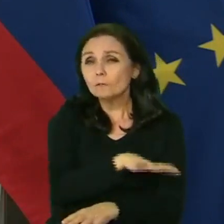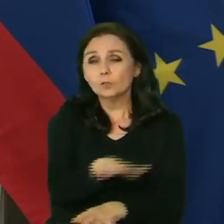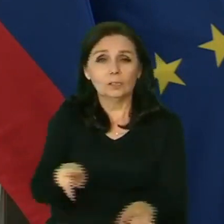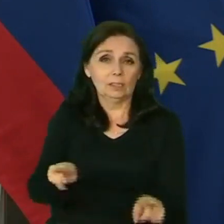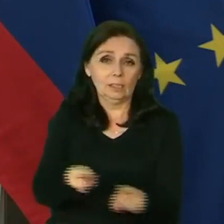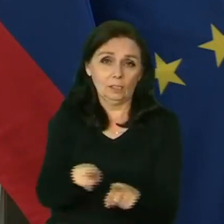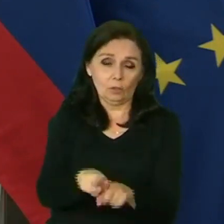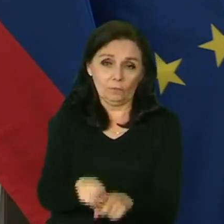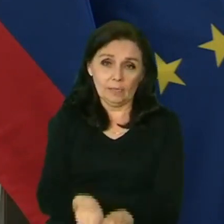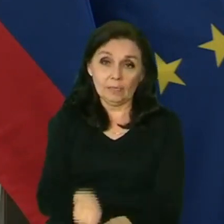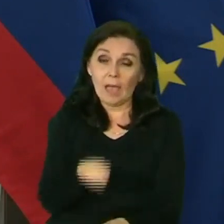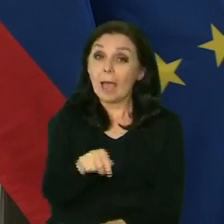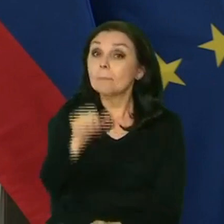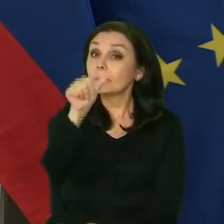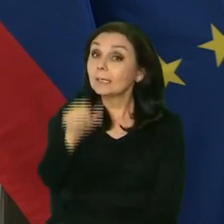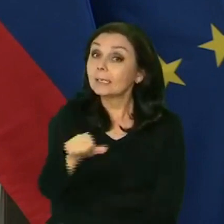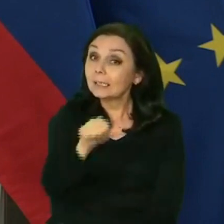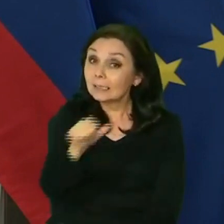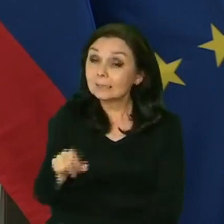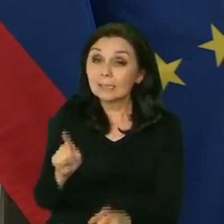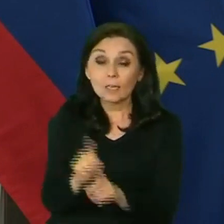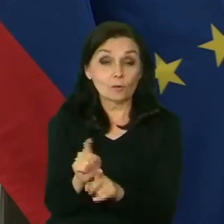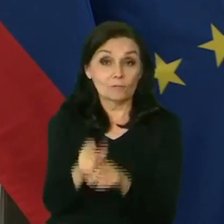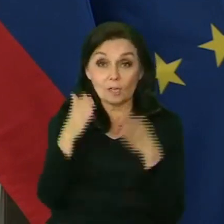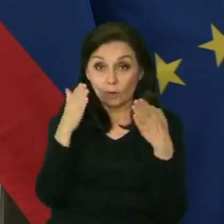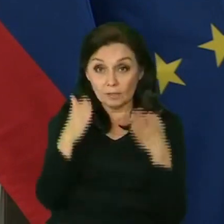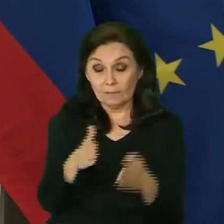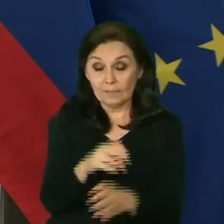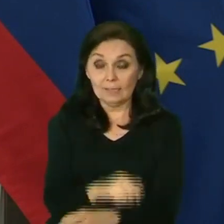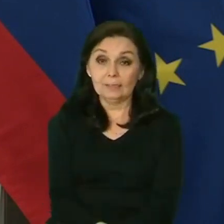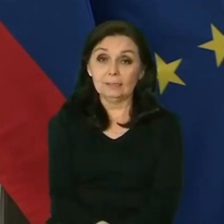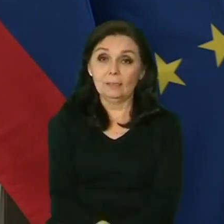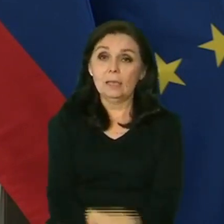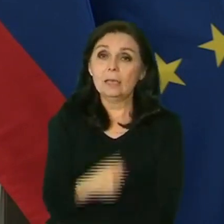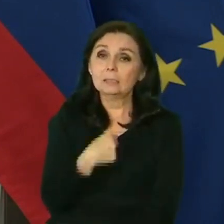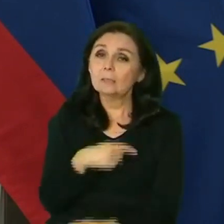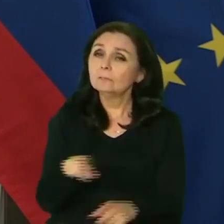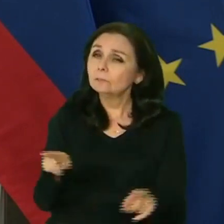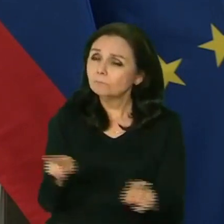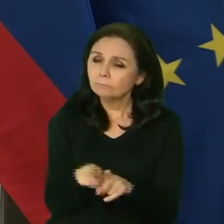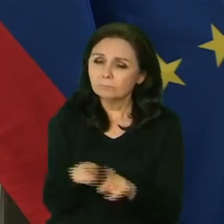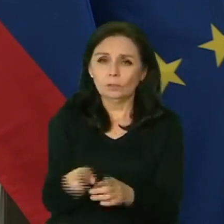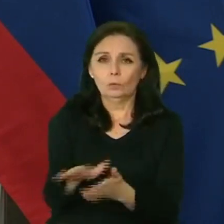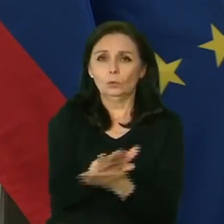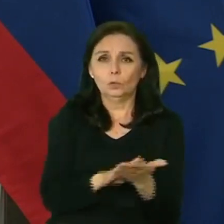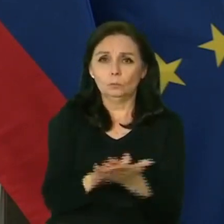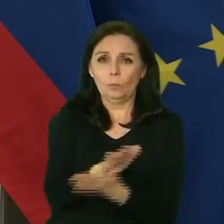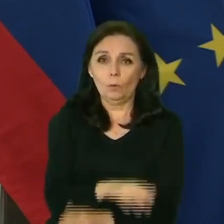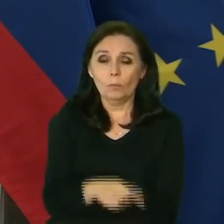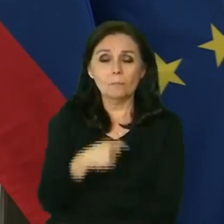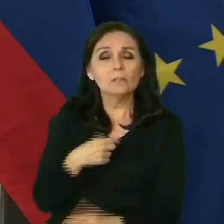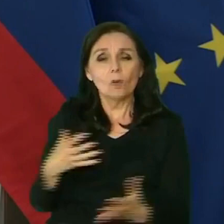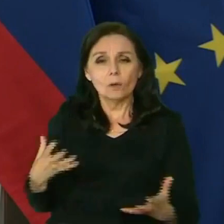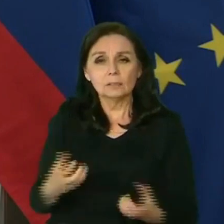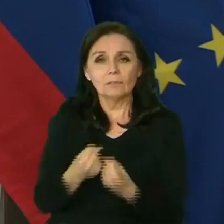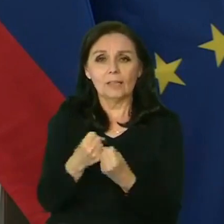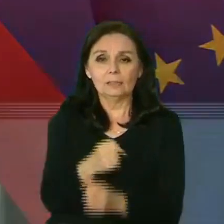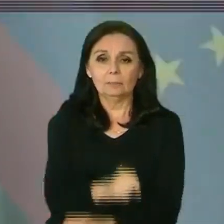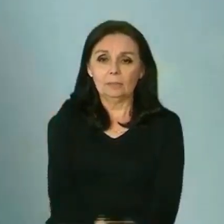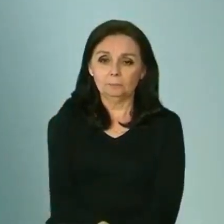rovnako. Aj pre kresťanov, aj neveriacich. Sme v tom jednoducho spolu. Dokážeme to.